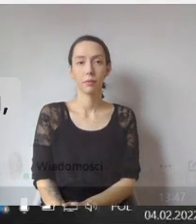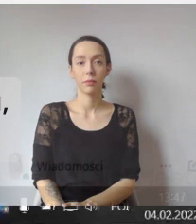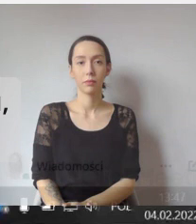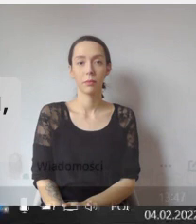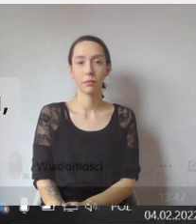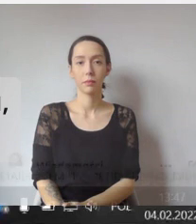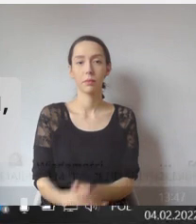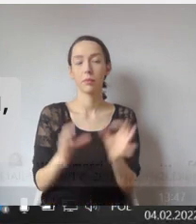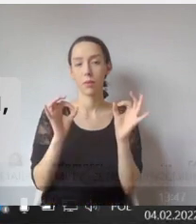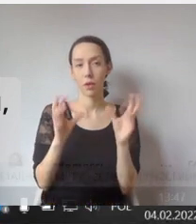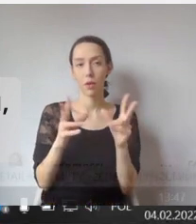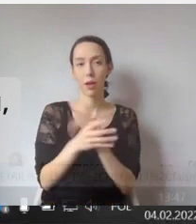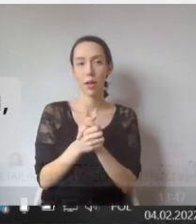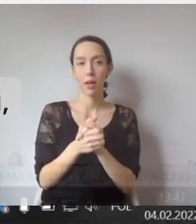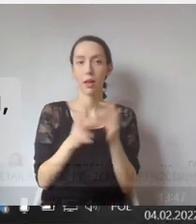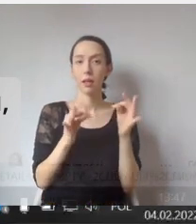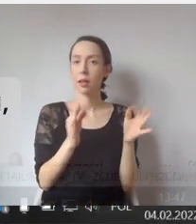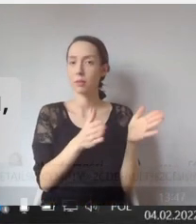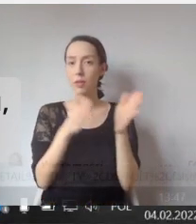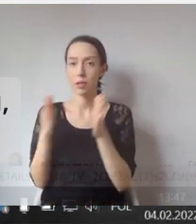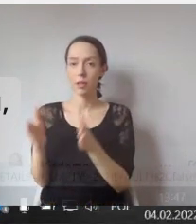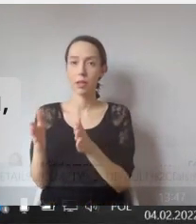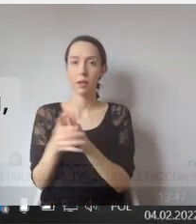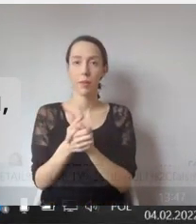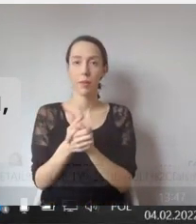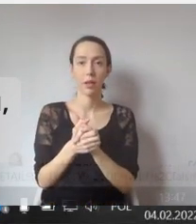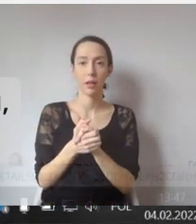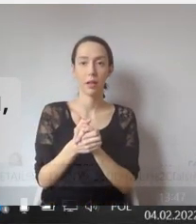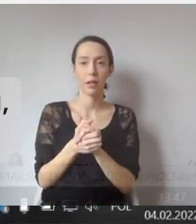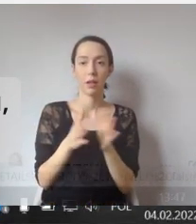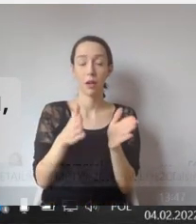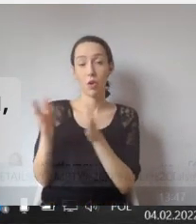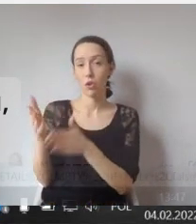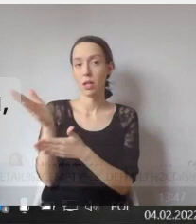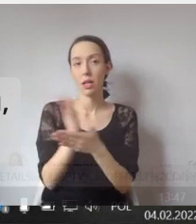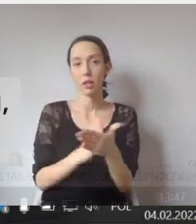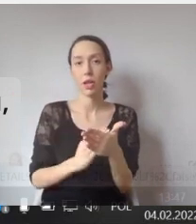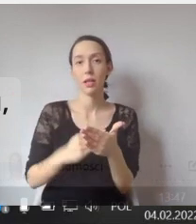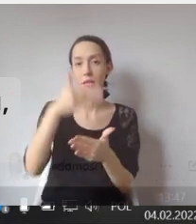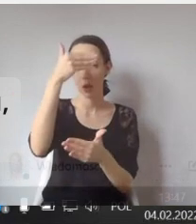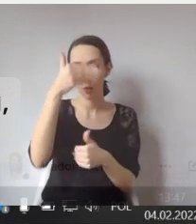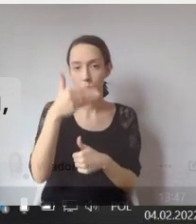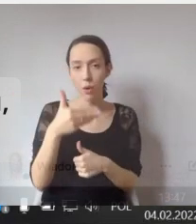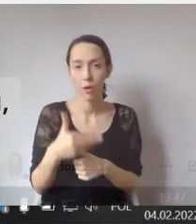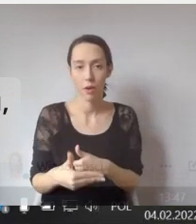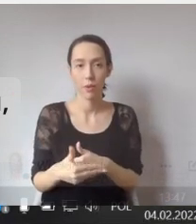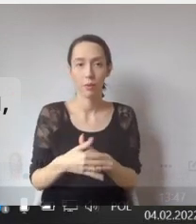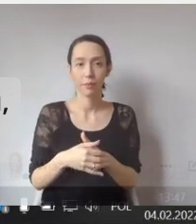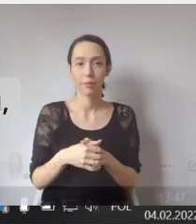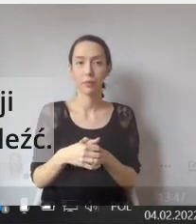Ok. I teraz sobie przejdziemy do kolejnej części w profilu, do